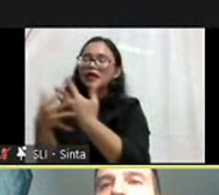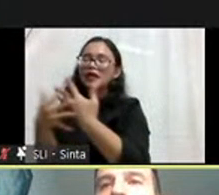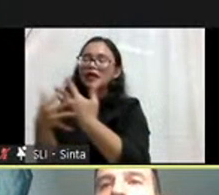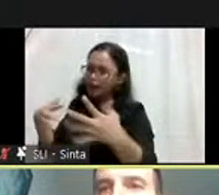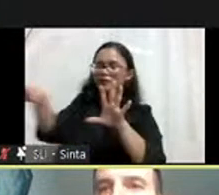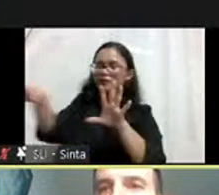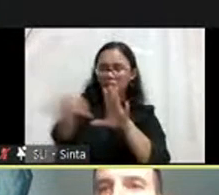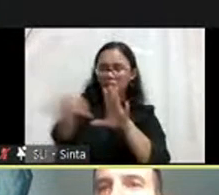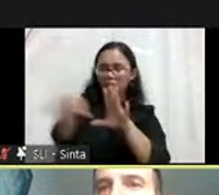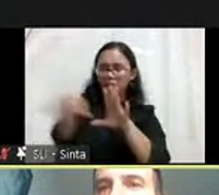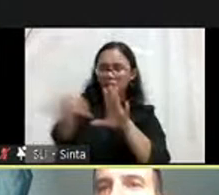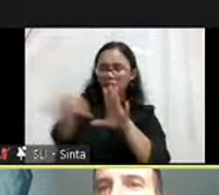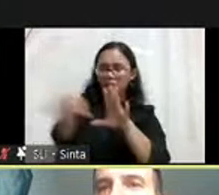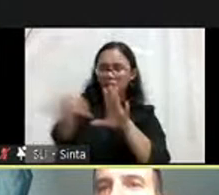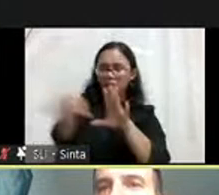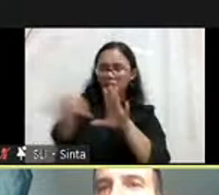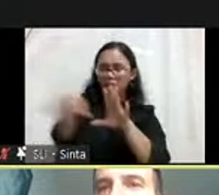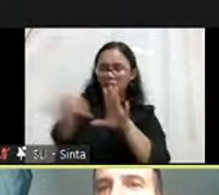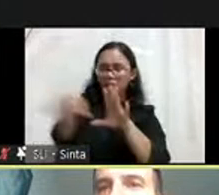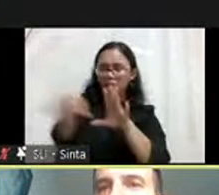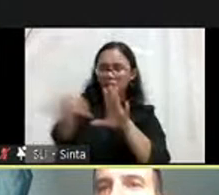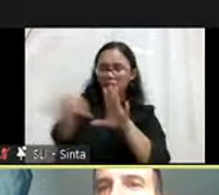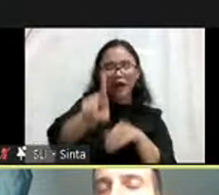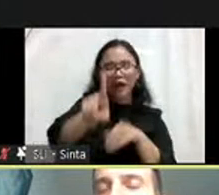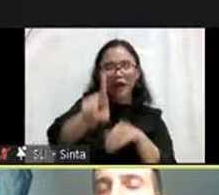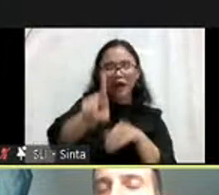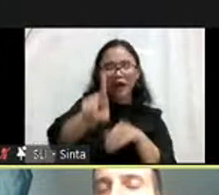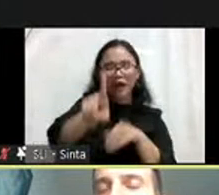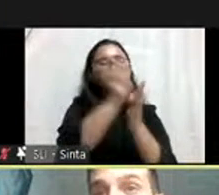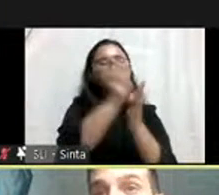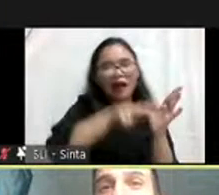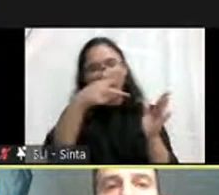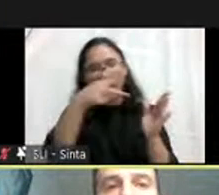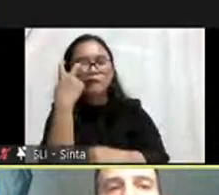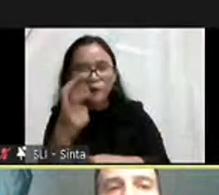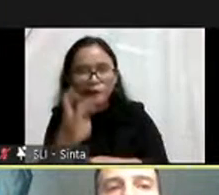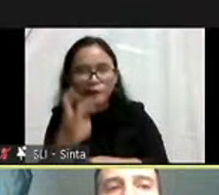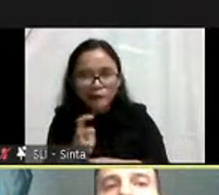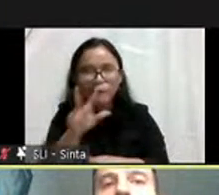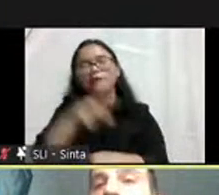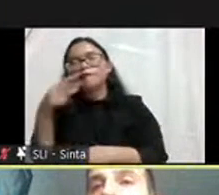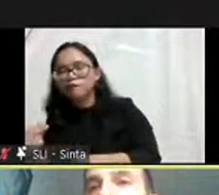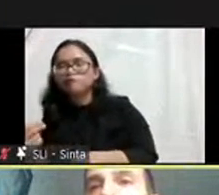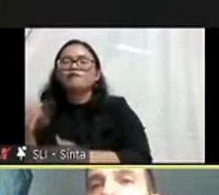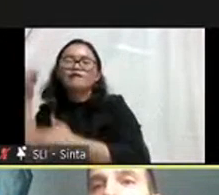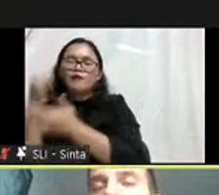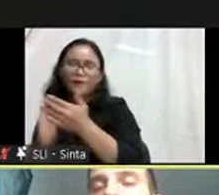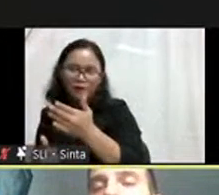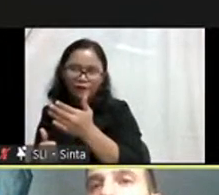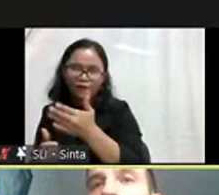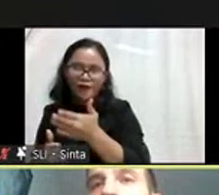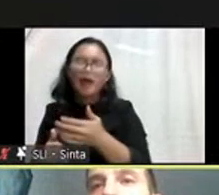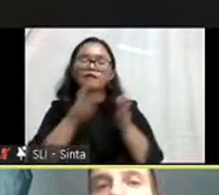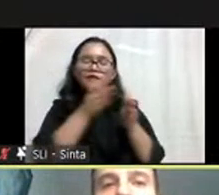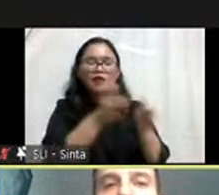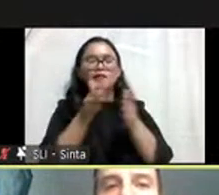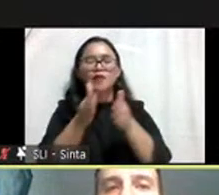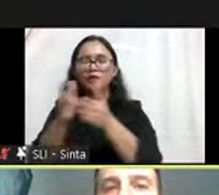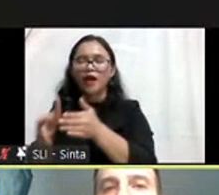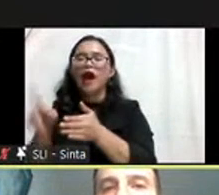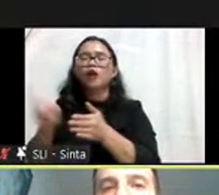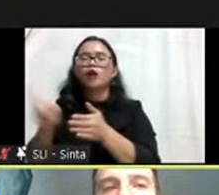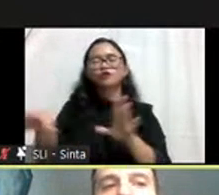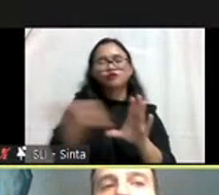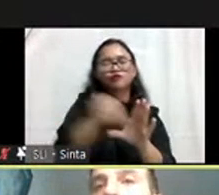proses drafting dalam Pemantauan dan juga di dalam proses peninjauan kasus yang terjadi di Thailand itu menunjukkan